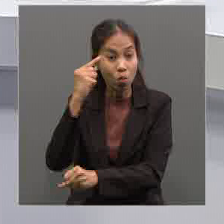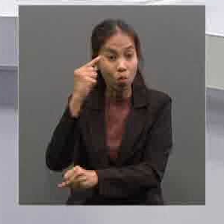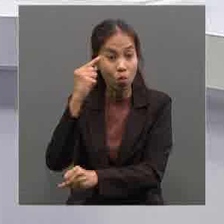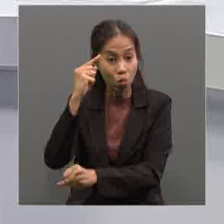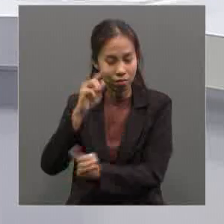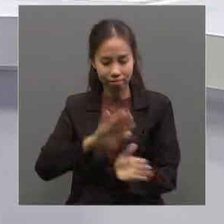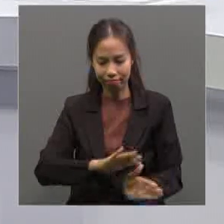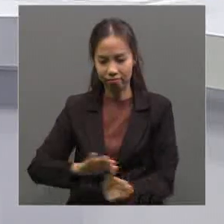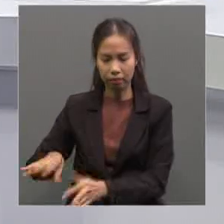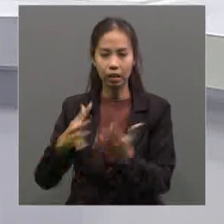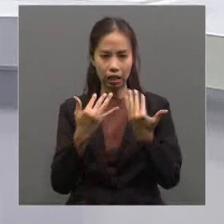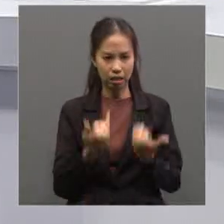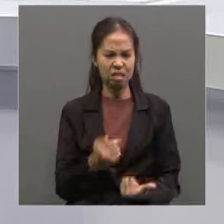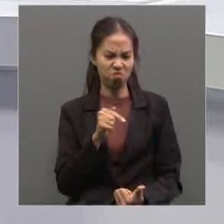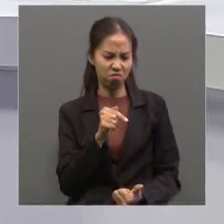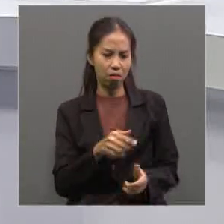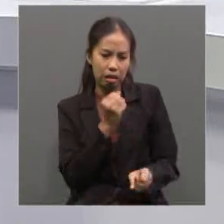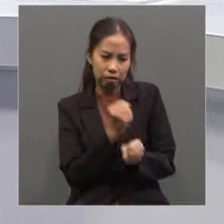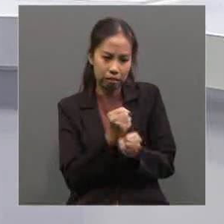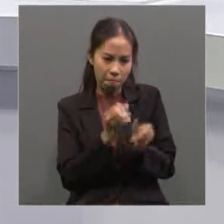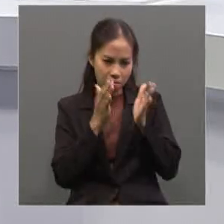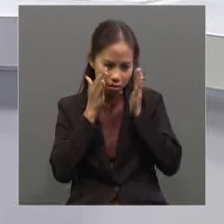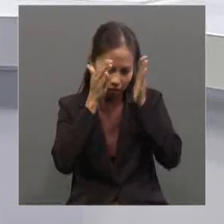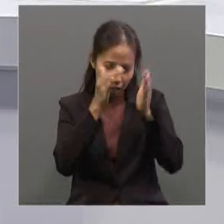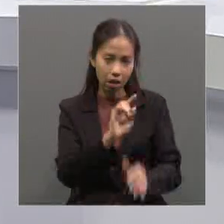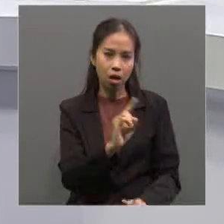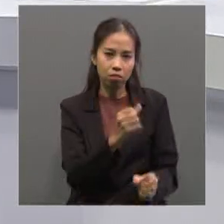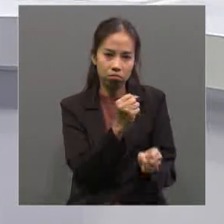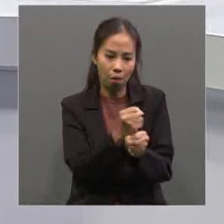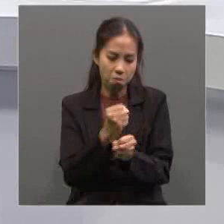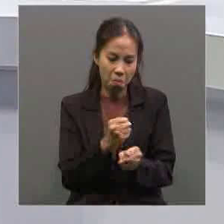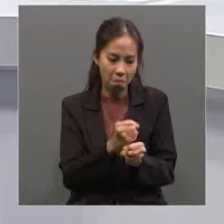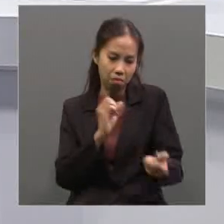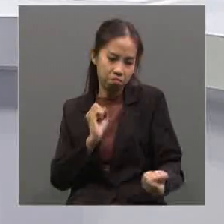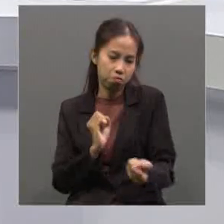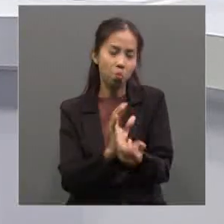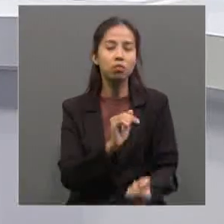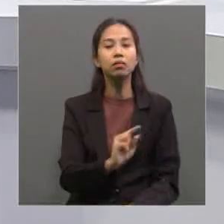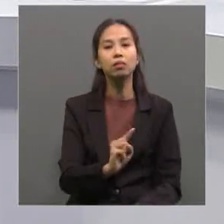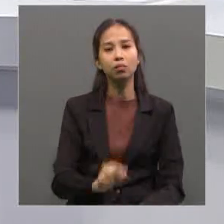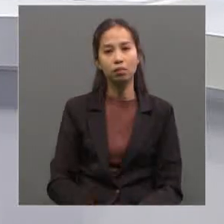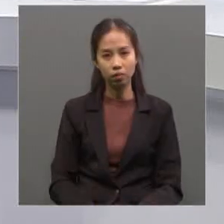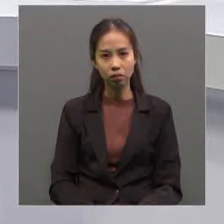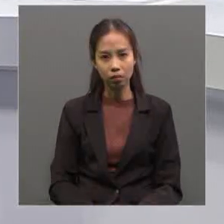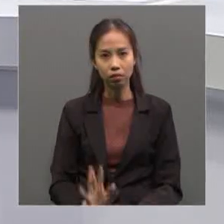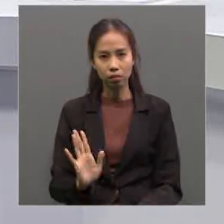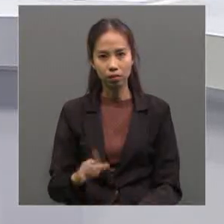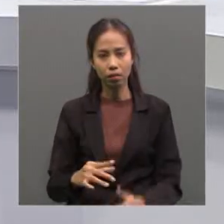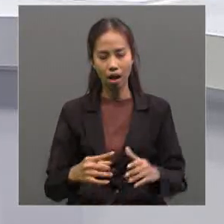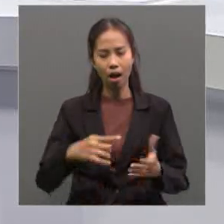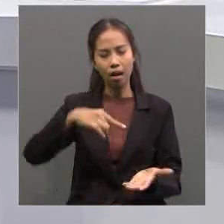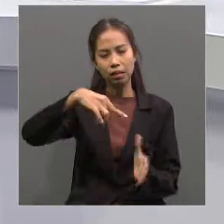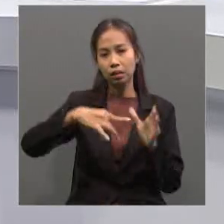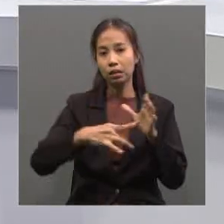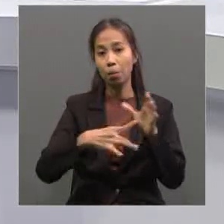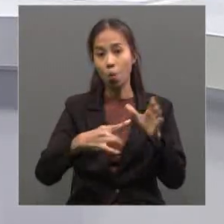ครับ แต่เหตุต่อไปเนี่ยเป็นเหตุจากการตั้งใจเลยแหละนะเพราะมีการประดิษฐ์อุปกรณ์บางอย่างมาทำให้คนอื่นเดือดร้อนนะครับอุปกรณ์ที่ว่าก็คือมีคนนำตะปูมาติด